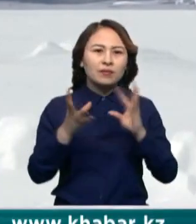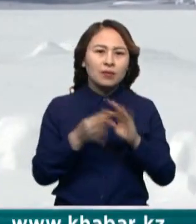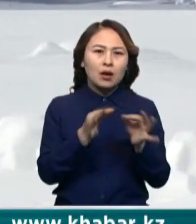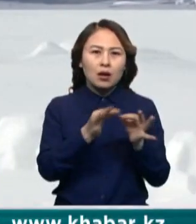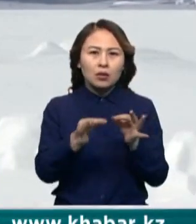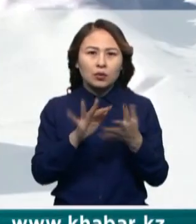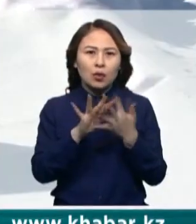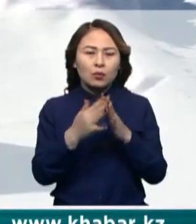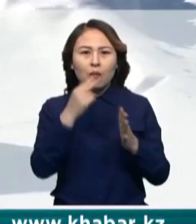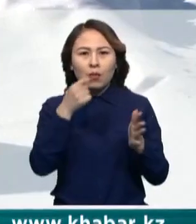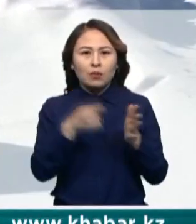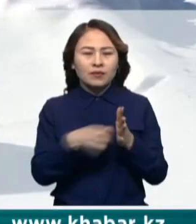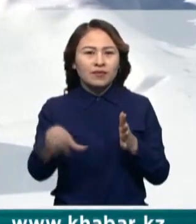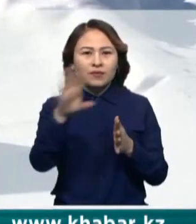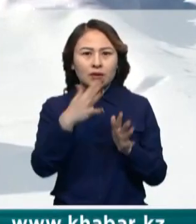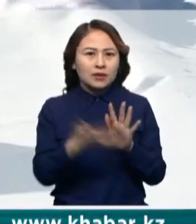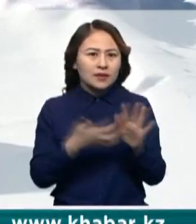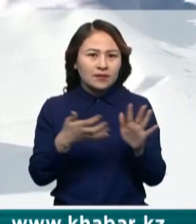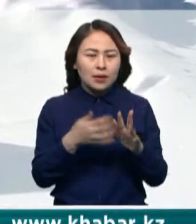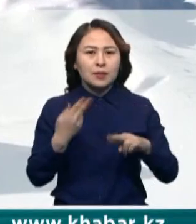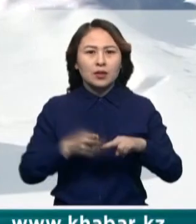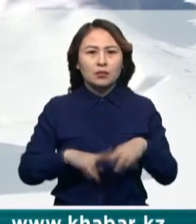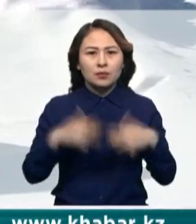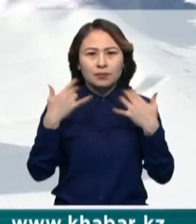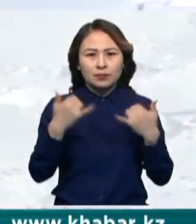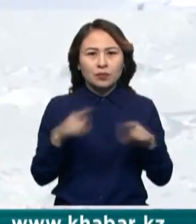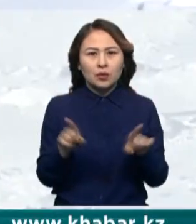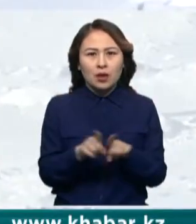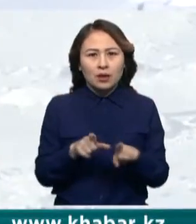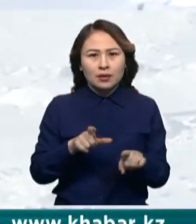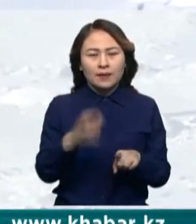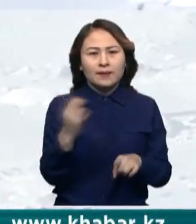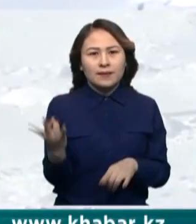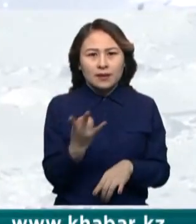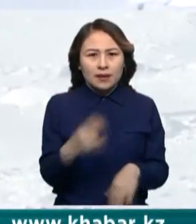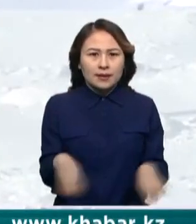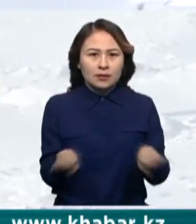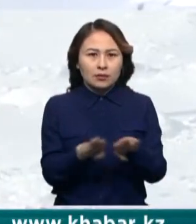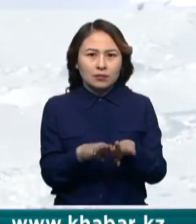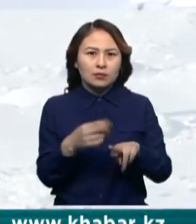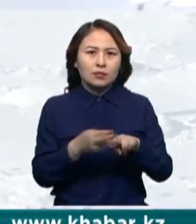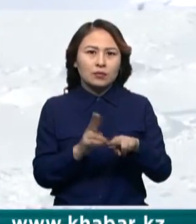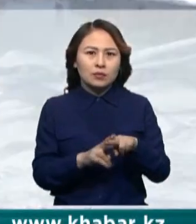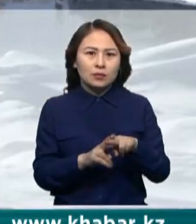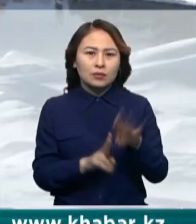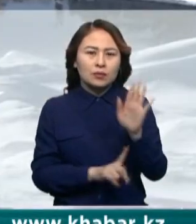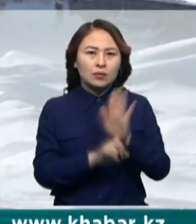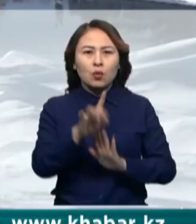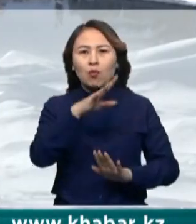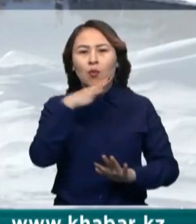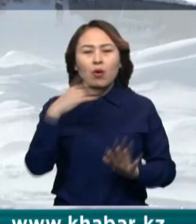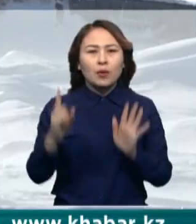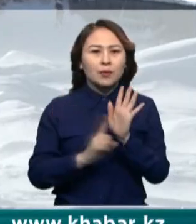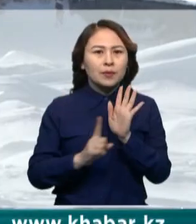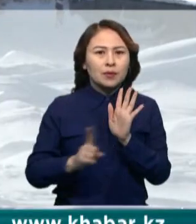ауылда азық-түлік жетіспеушілігі байқалған. Өңірде қазір бірқатар жолдар әлі де жабық жатыр. Яғни көптеген ауылға жету